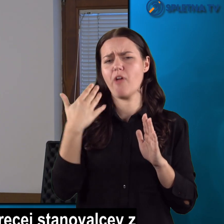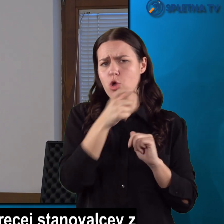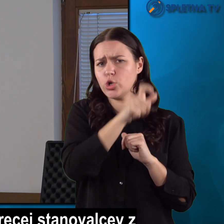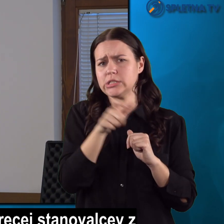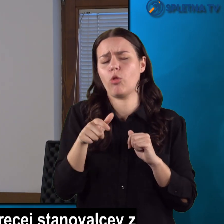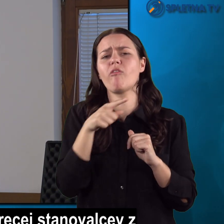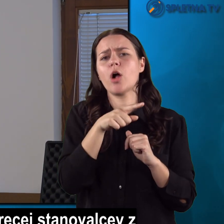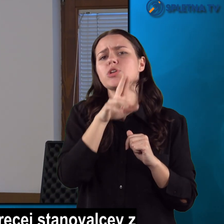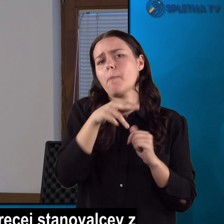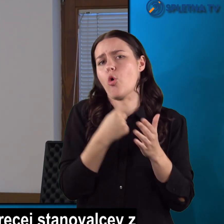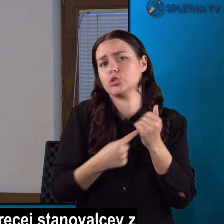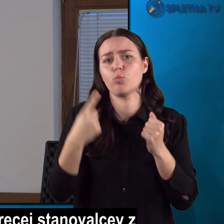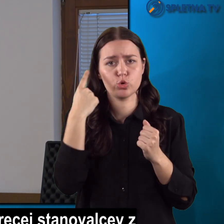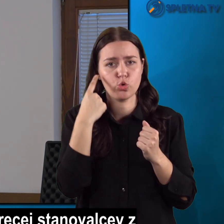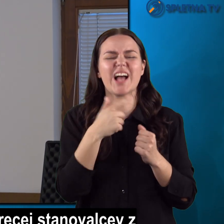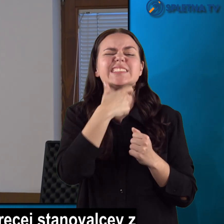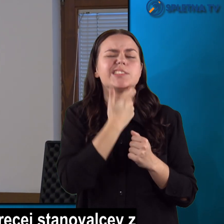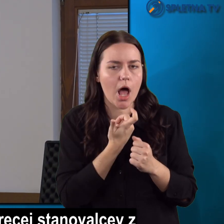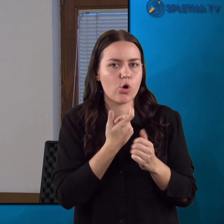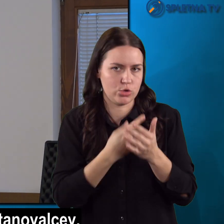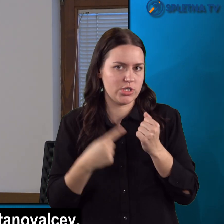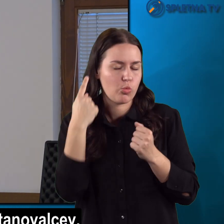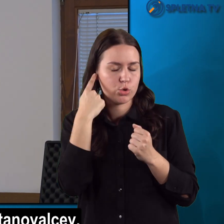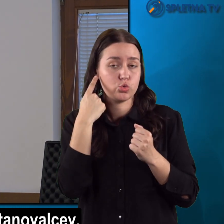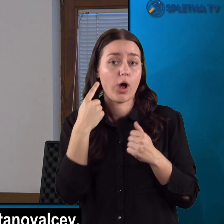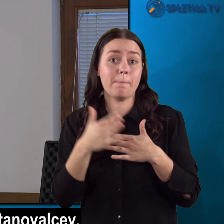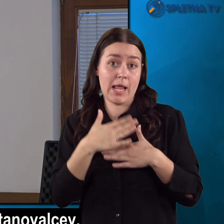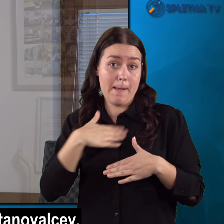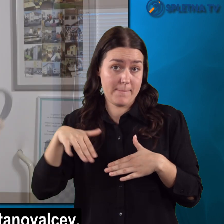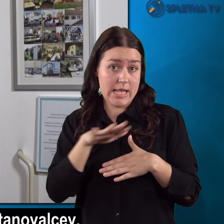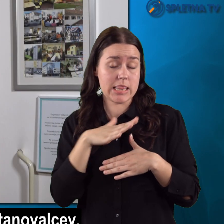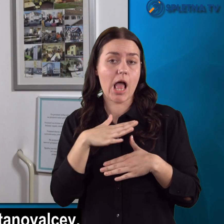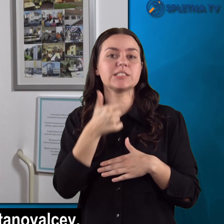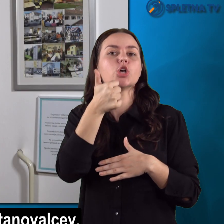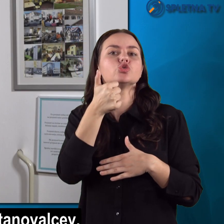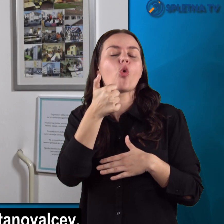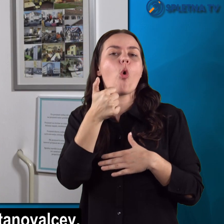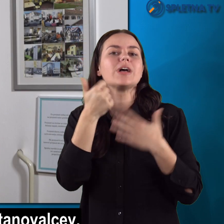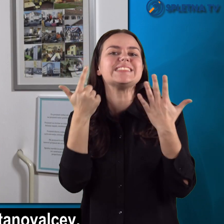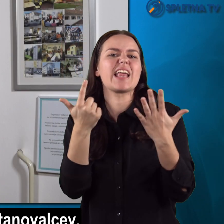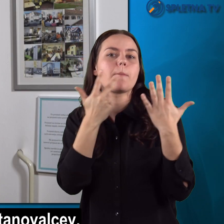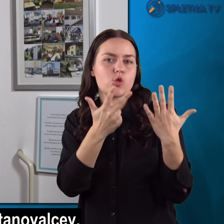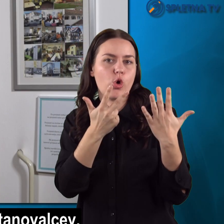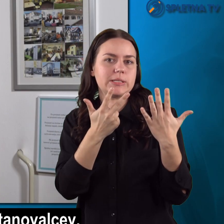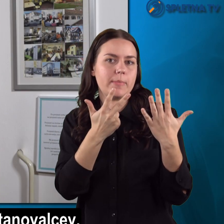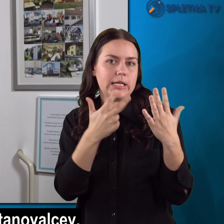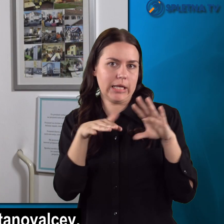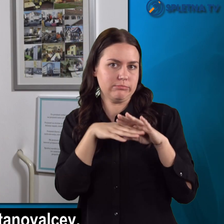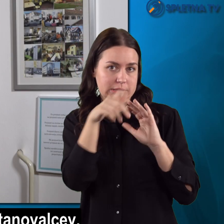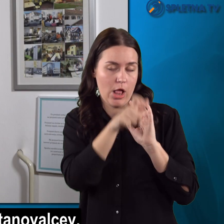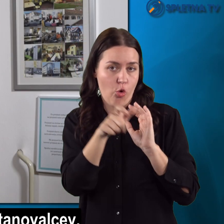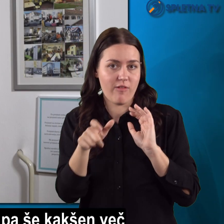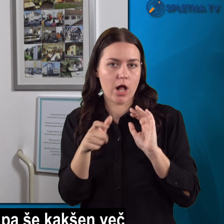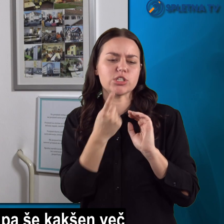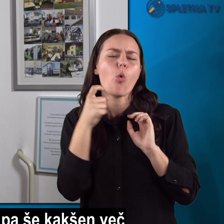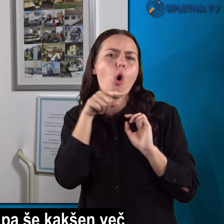z izgubo sluha, starostno izgubo sluha. V bistvu pri nas je 187 stanovalcev, od tega